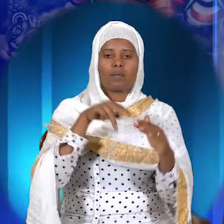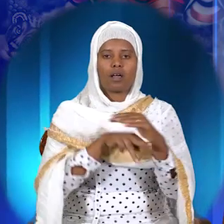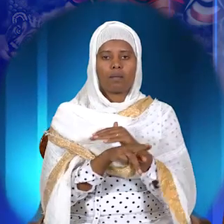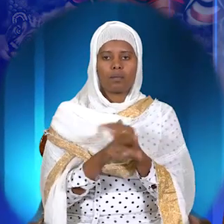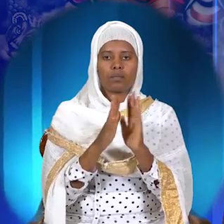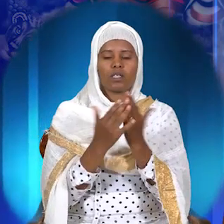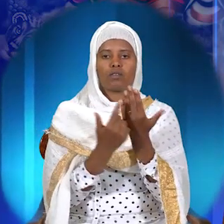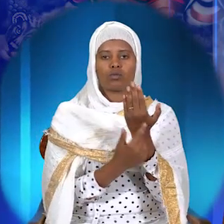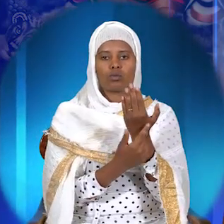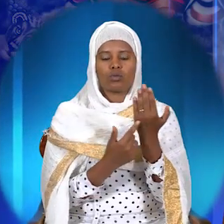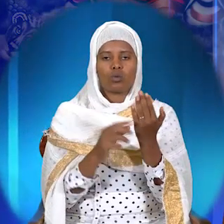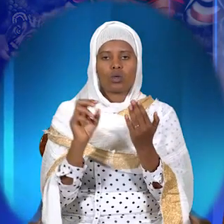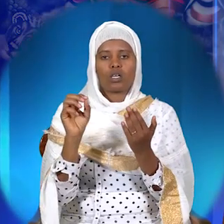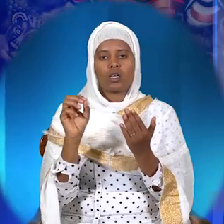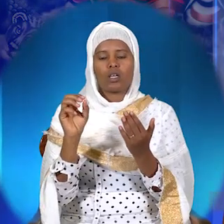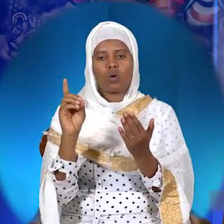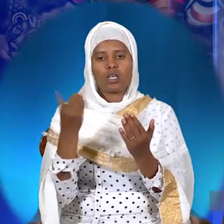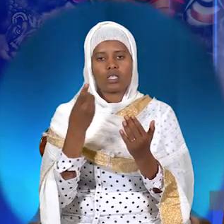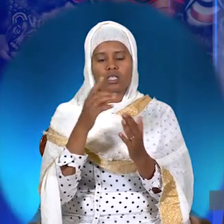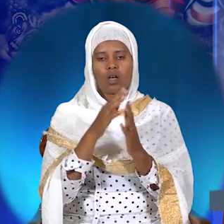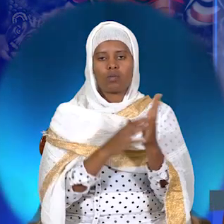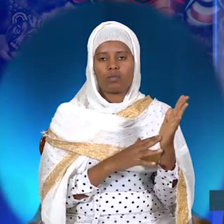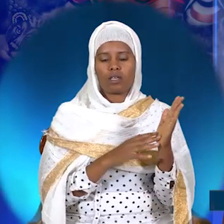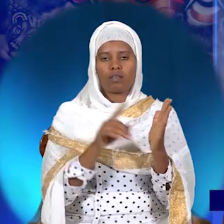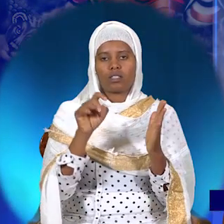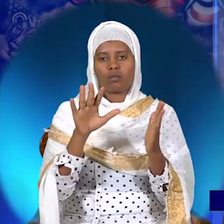እግዚኣብሔር ኣብ መፅሓፍ ቅዱስ ወንጀለ ዮሃንስ ብንፁር ምዕራፍ